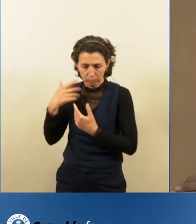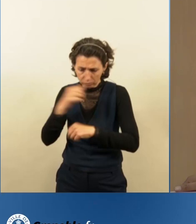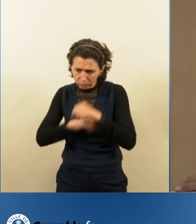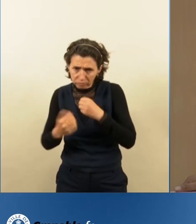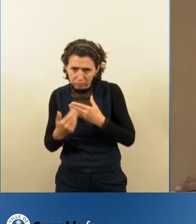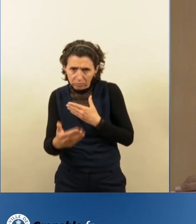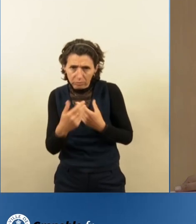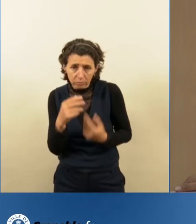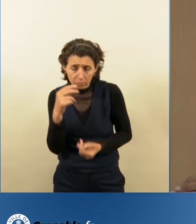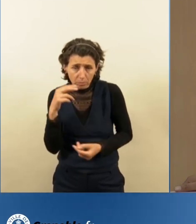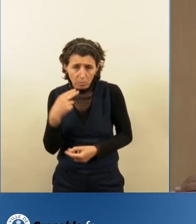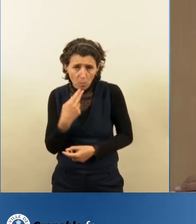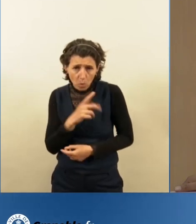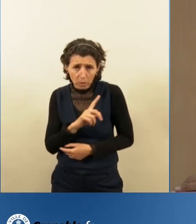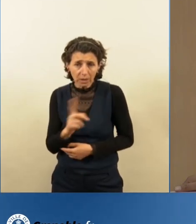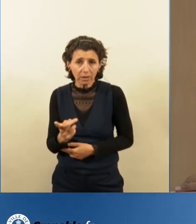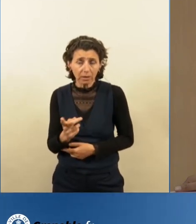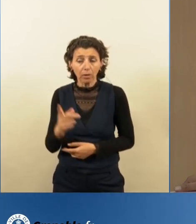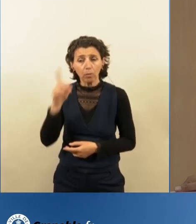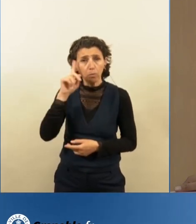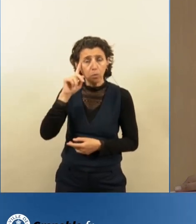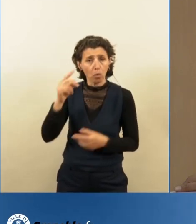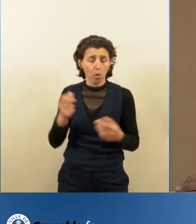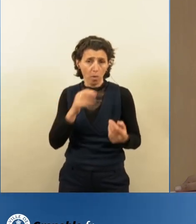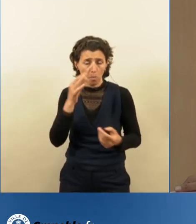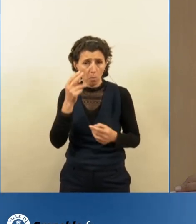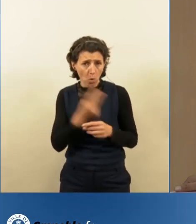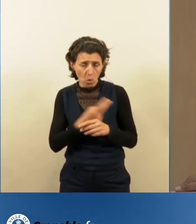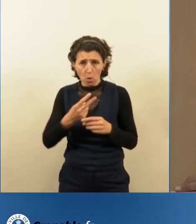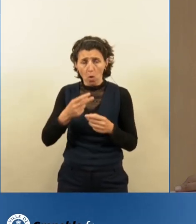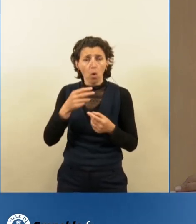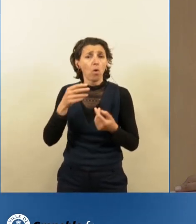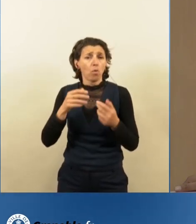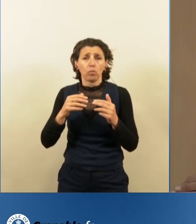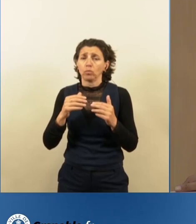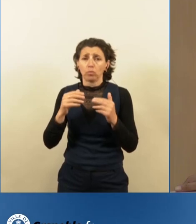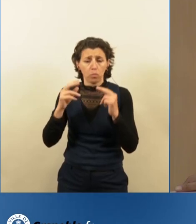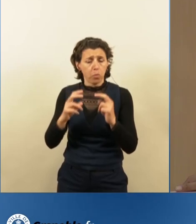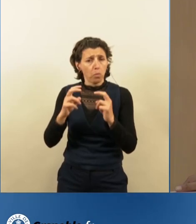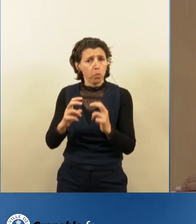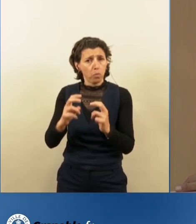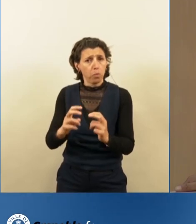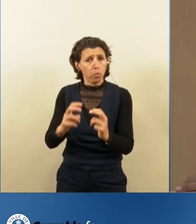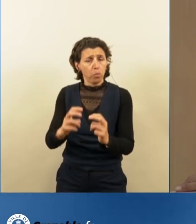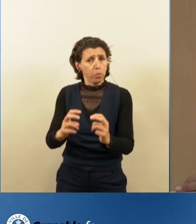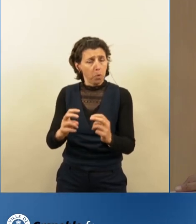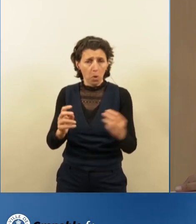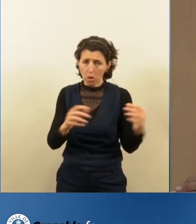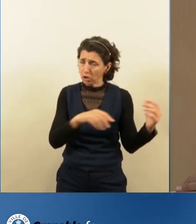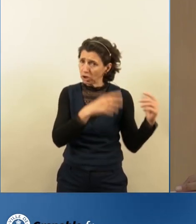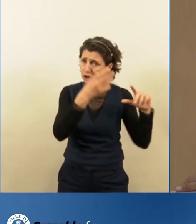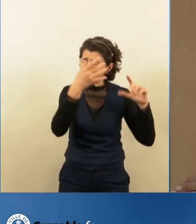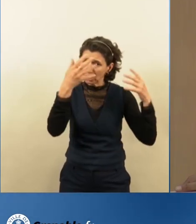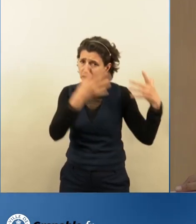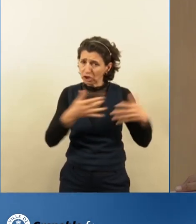la baisse de la pollution est permanente et constante qu'on le se rapproche dans se rapproche donc des chiffres donc